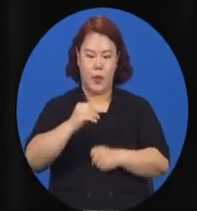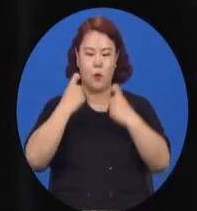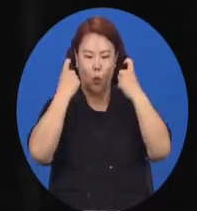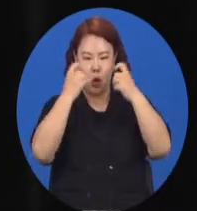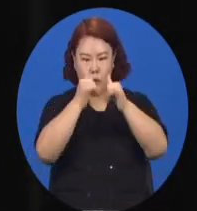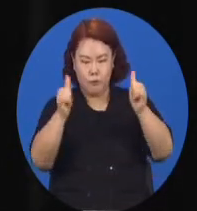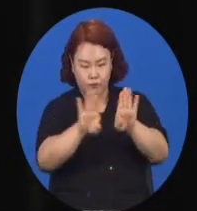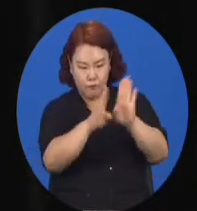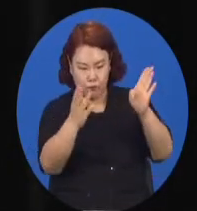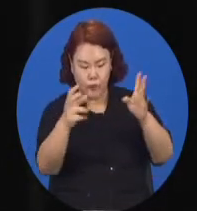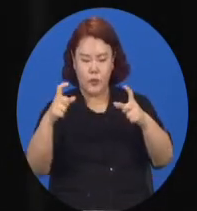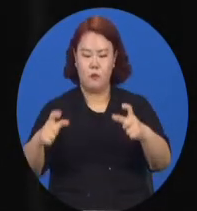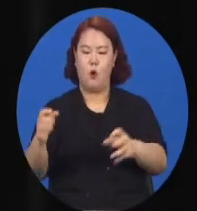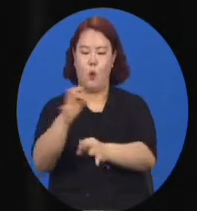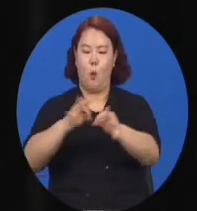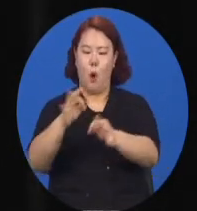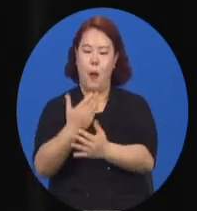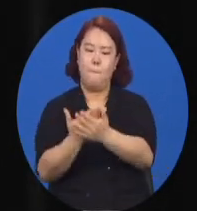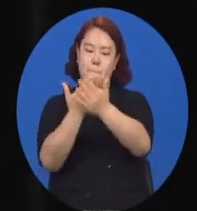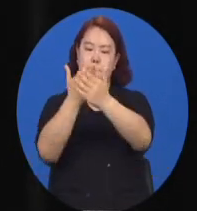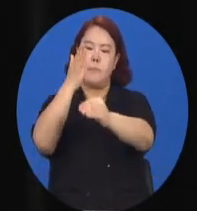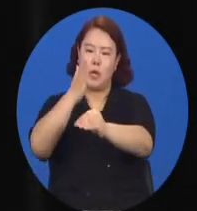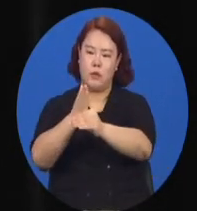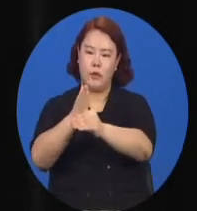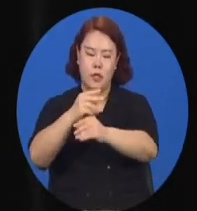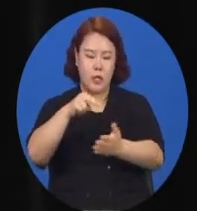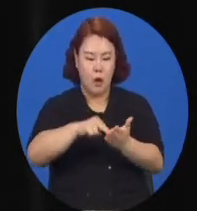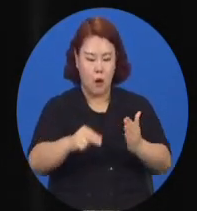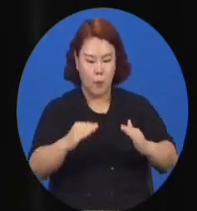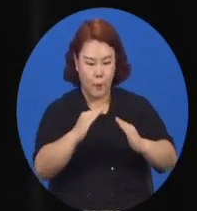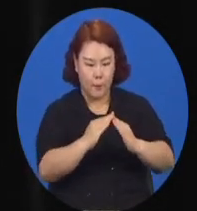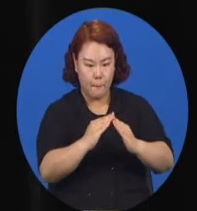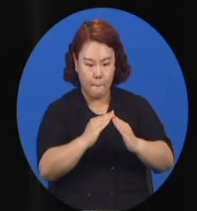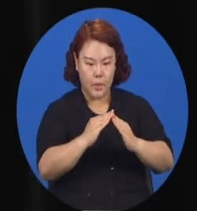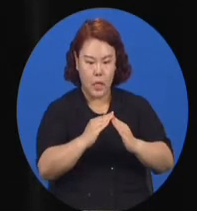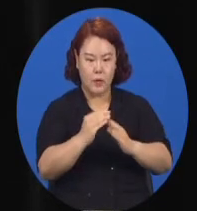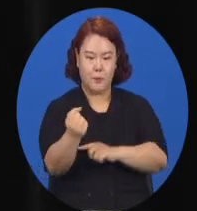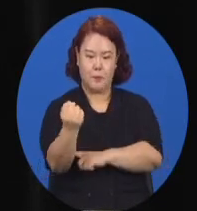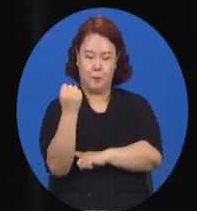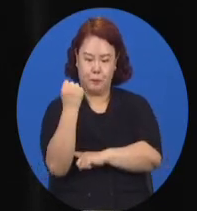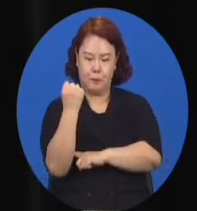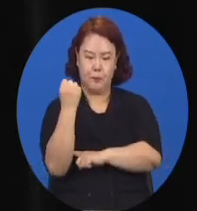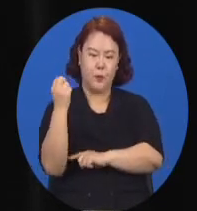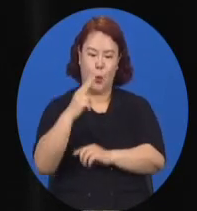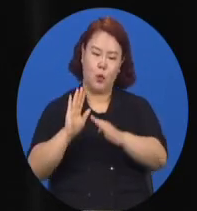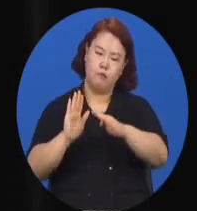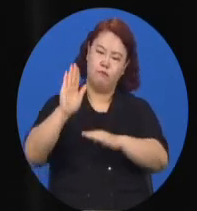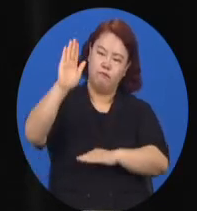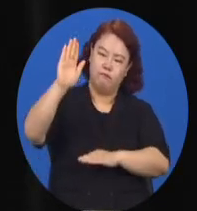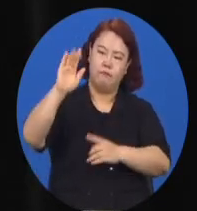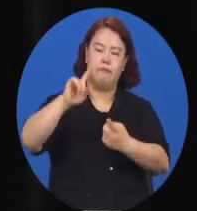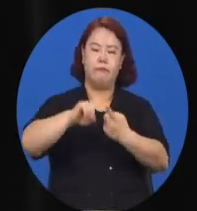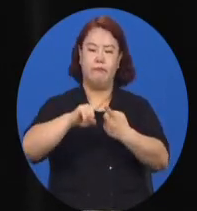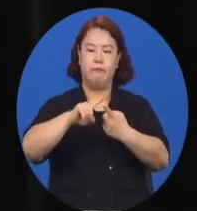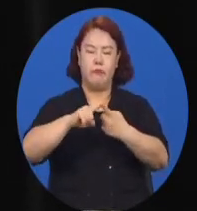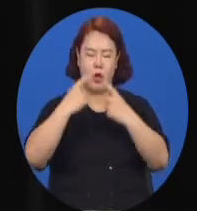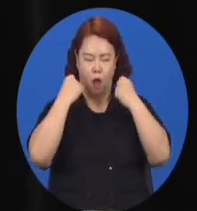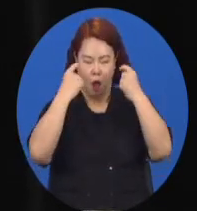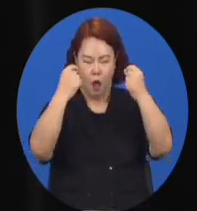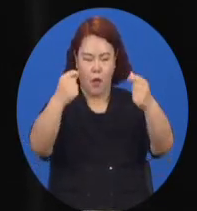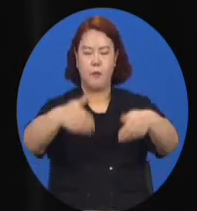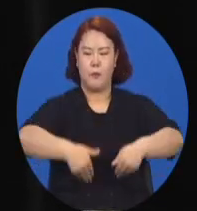경제는 활성화되어 가고 있습니다. 이러한 단양의 기운, 상승 기류는 계속 지속되어야